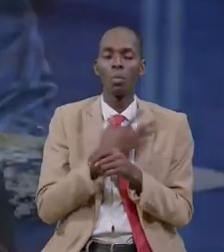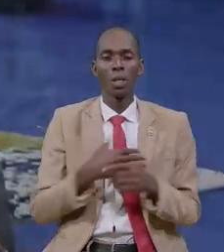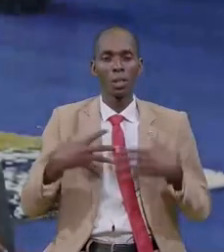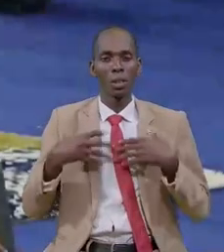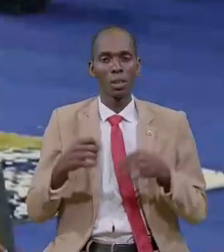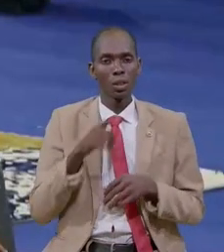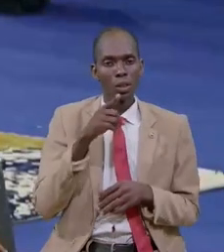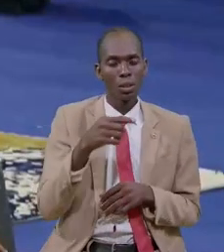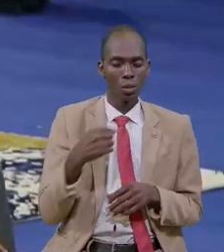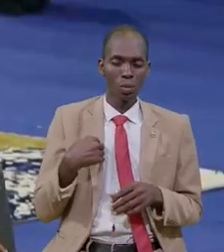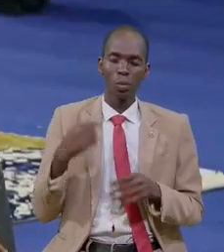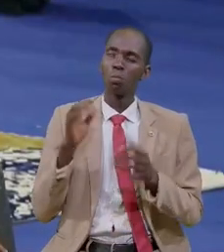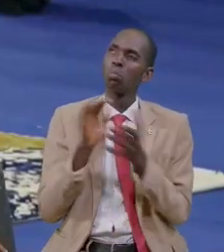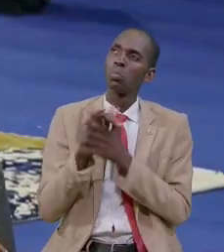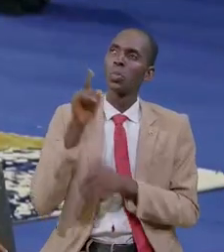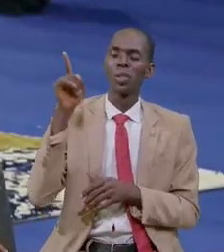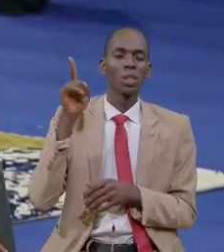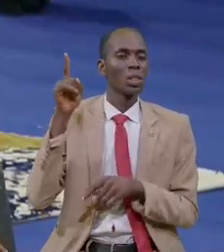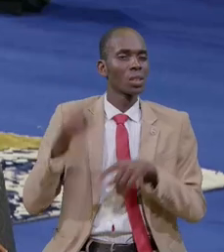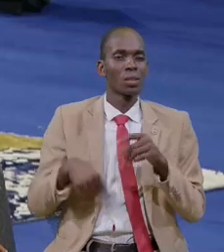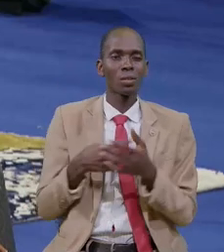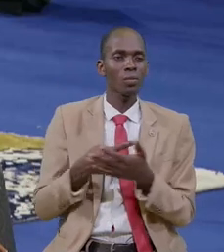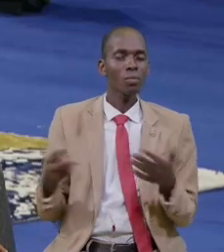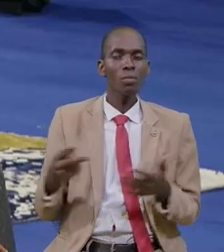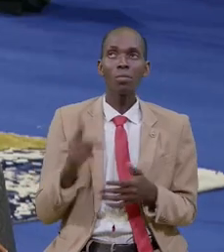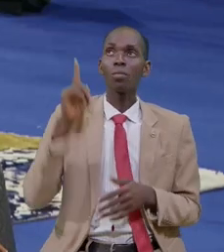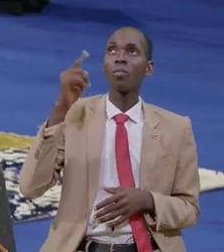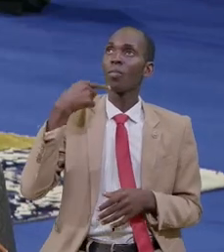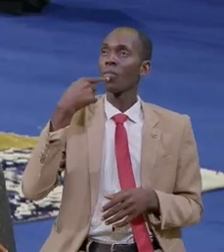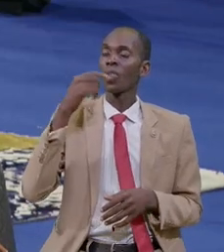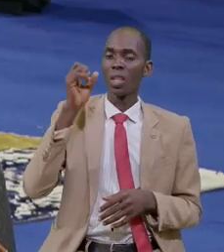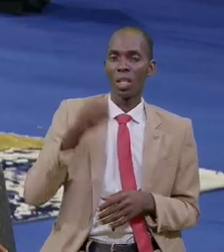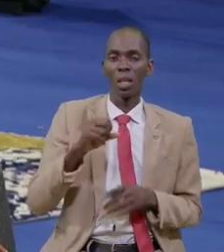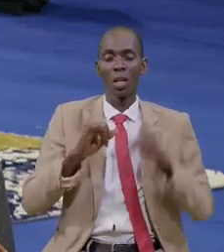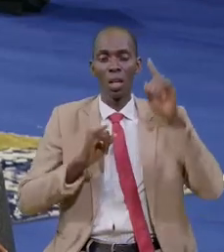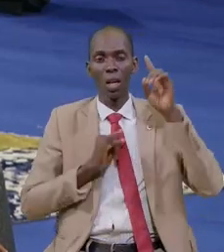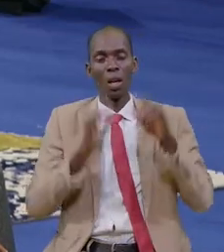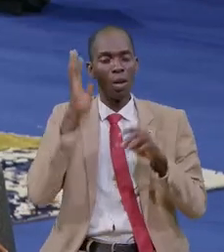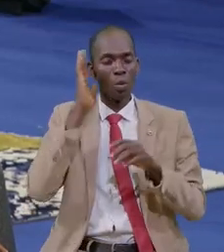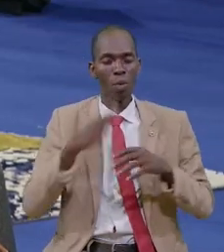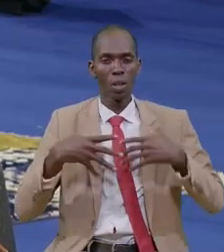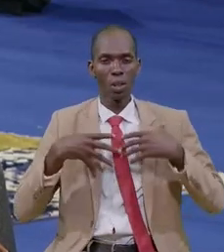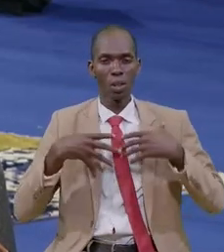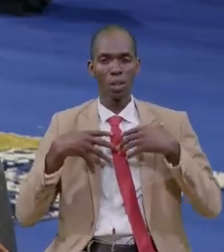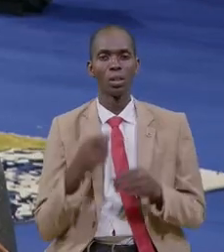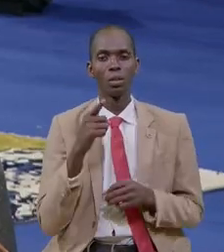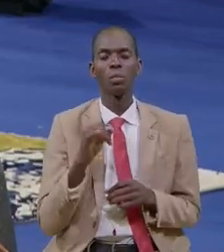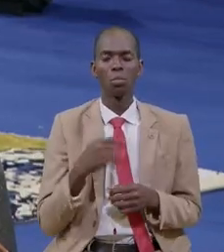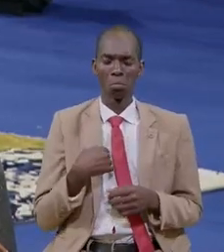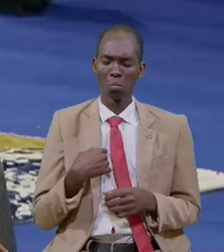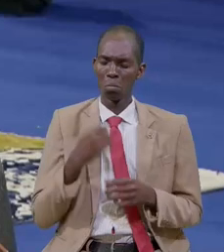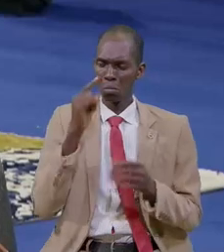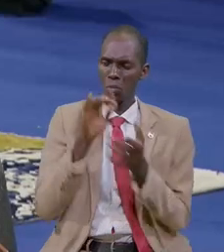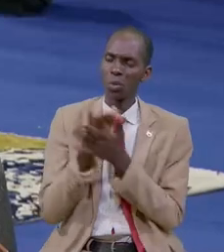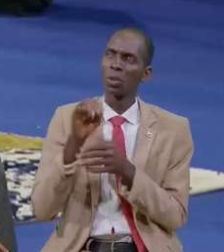confiance. Il ne peut faillir. Il a dit, oui, je le ferai. Je le guérirai. et je lui fais